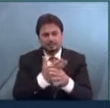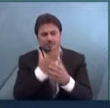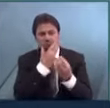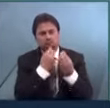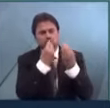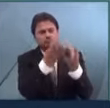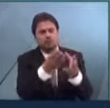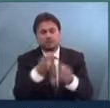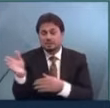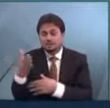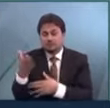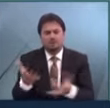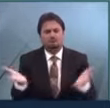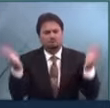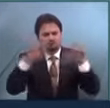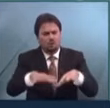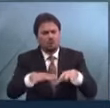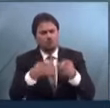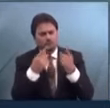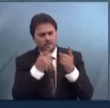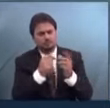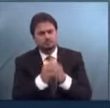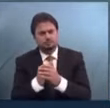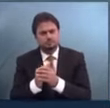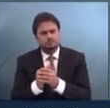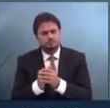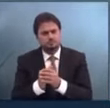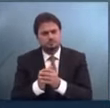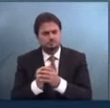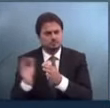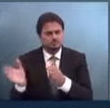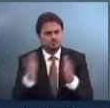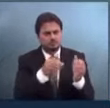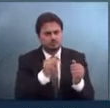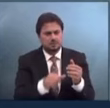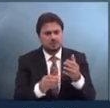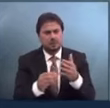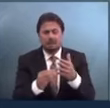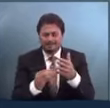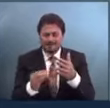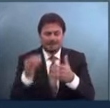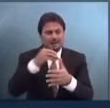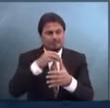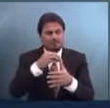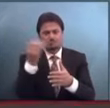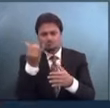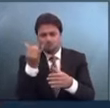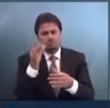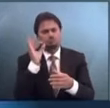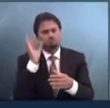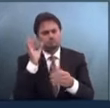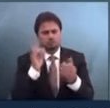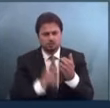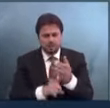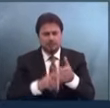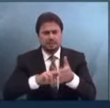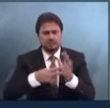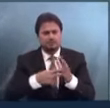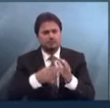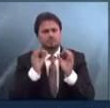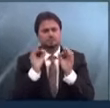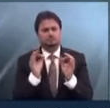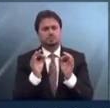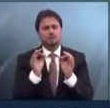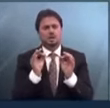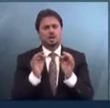الثروه السمكيه في المحافظه طبعا هذه الخطوه لها اهميه كبيره من ناحيه